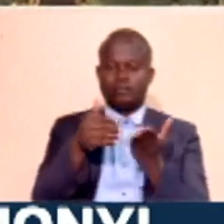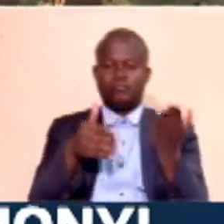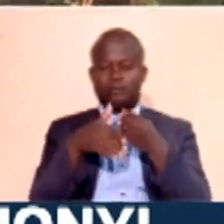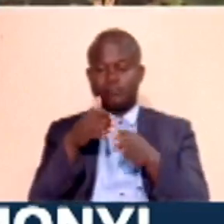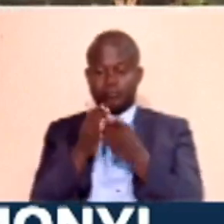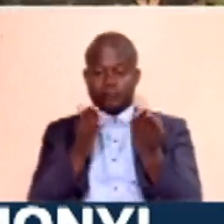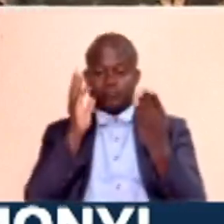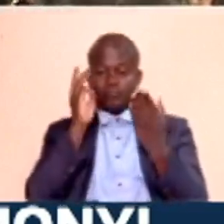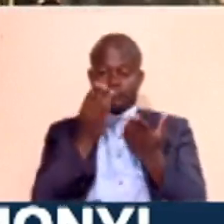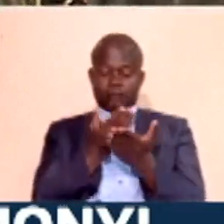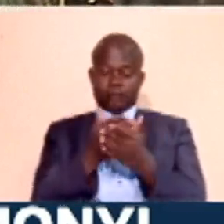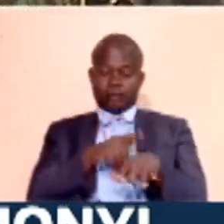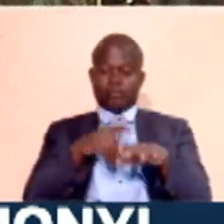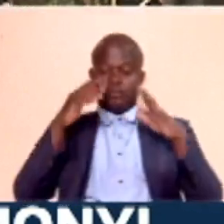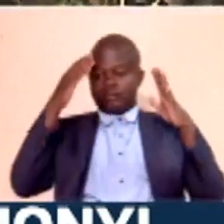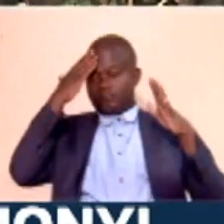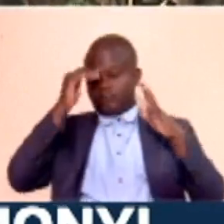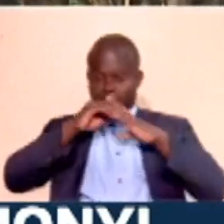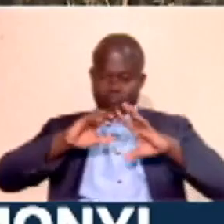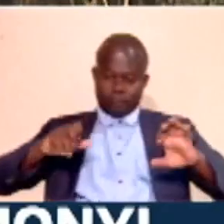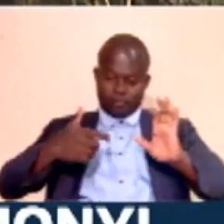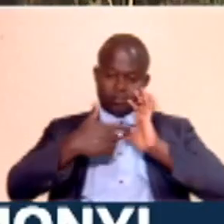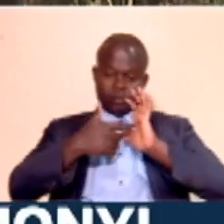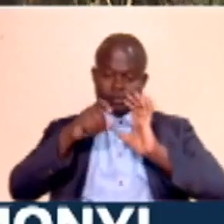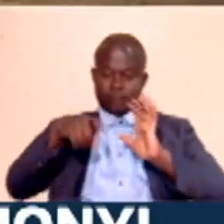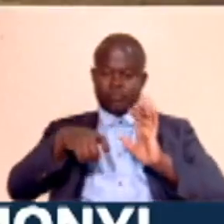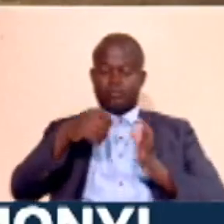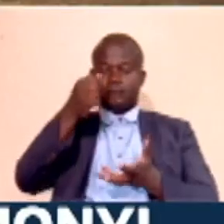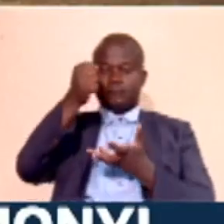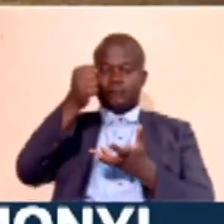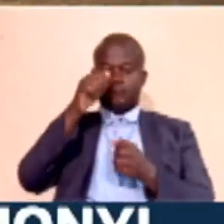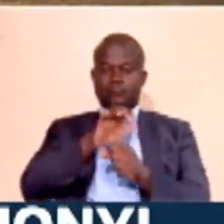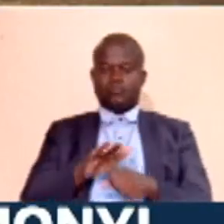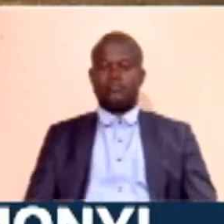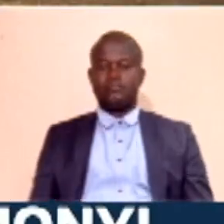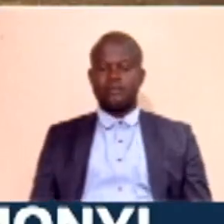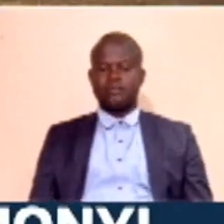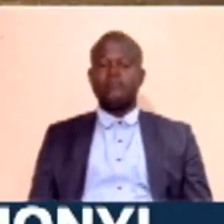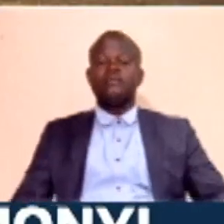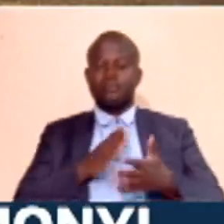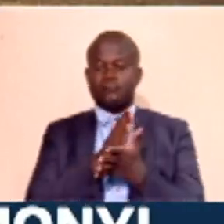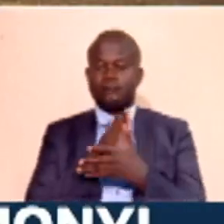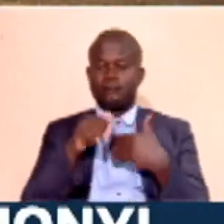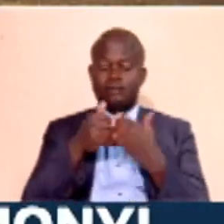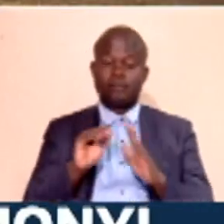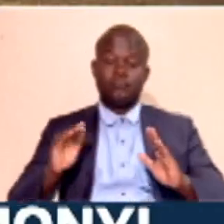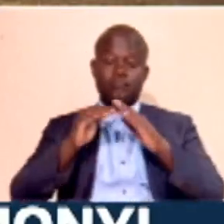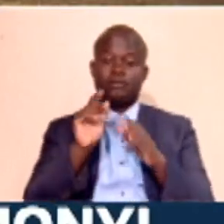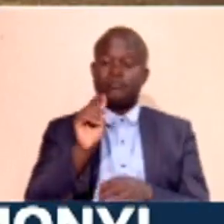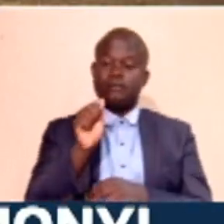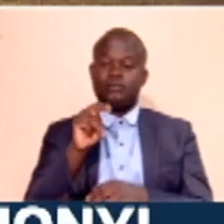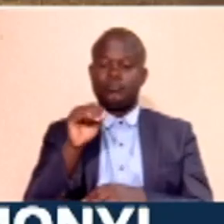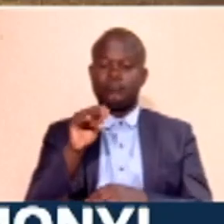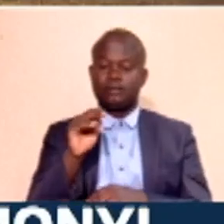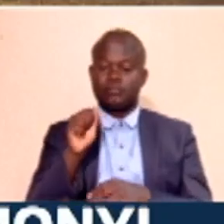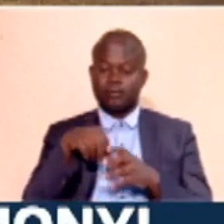ngo bizafata igihe kuko inyigo igaragaza ko bikeneye ingengo y'imari nini. Yego ni umusozi wa Kanyinya twakoze imirwanyasuri kampani zishobora amabuye